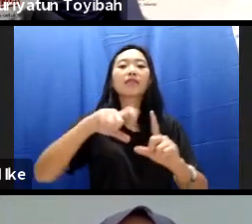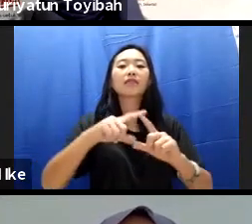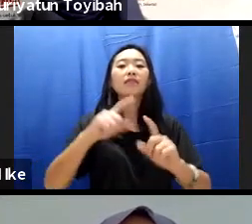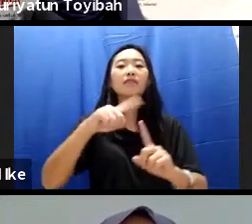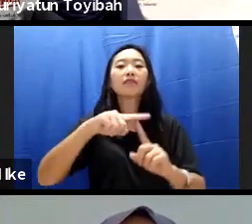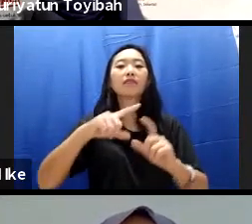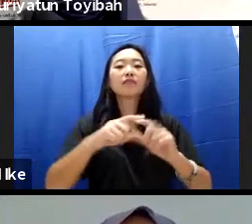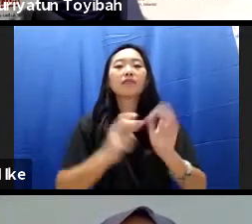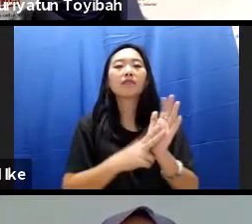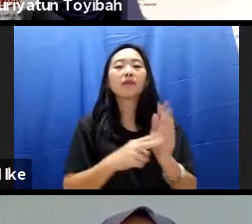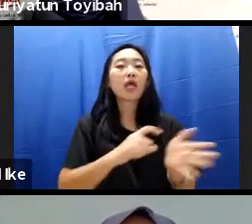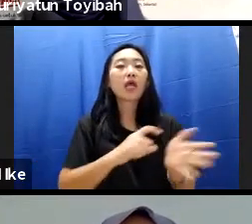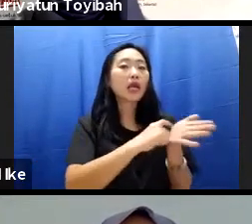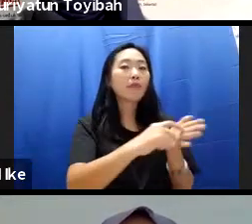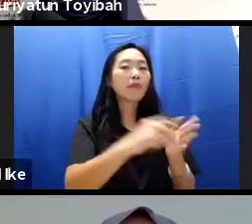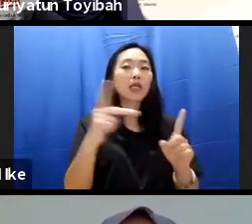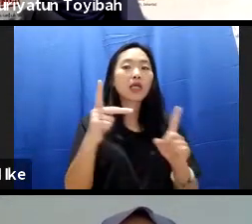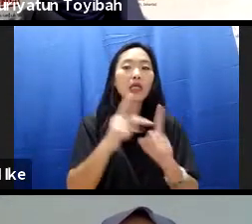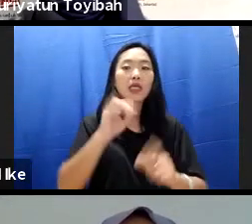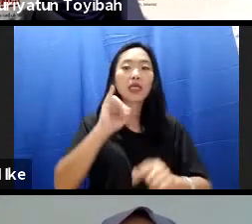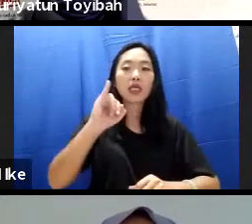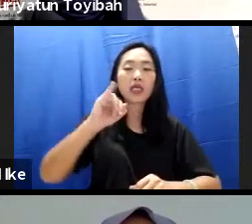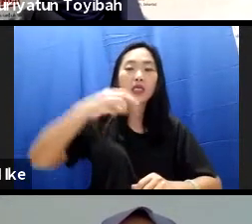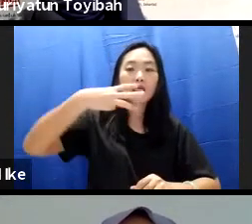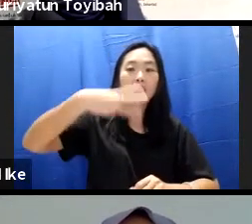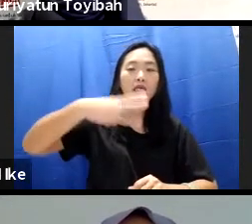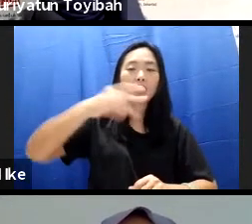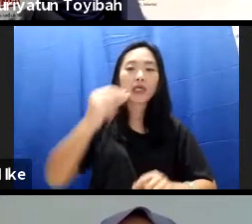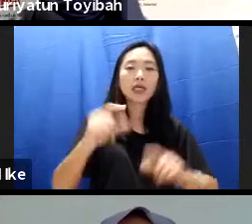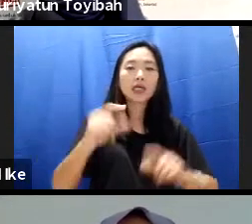ya banyak itu hambatan yang tadi udah disebutkan oleh